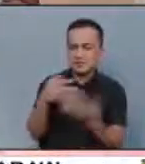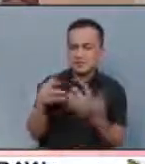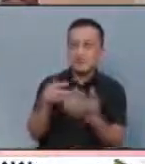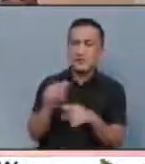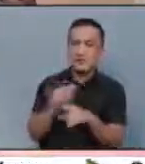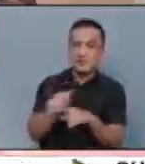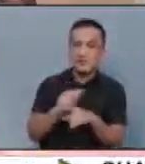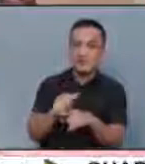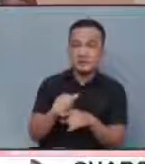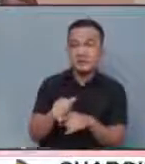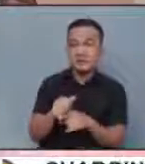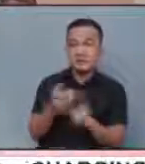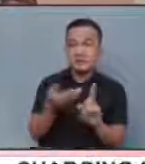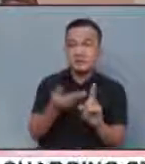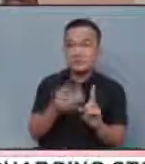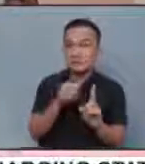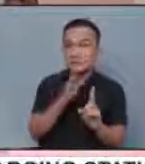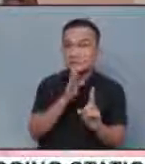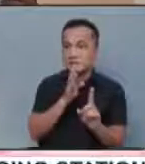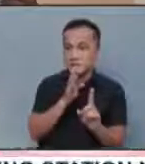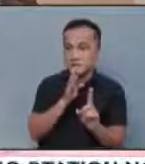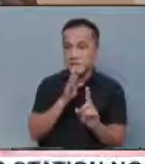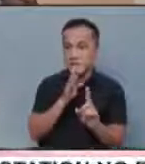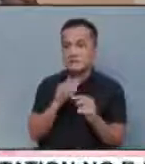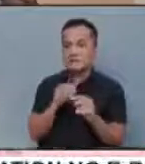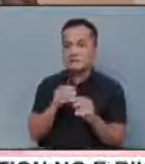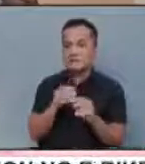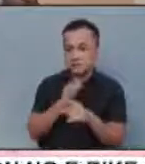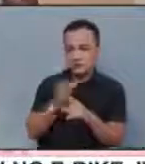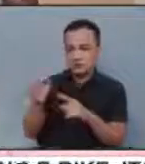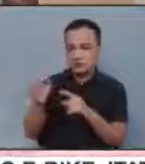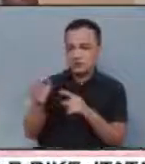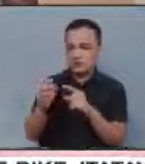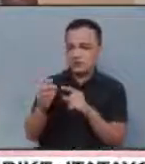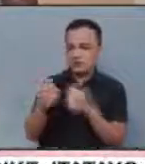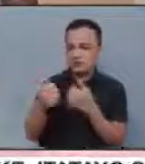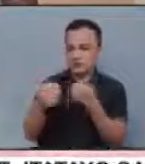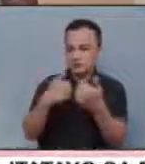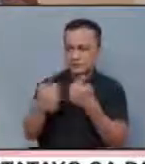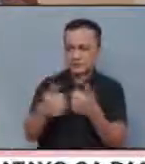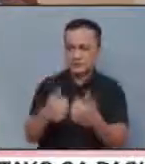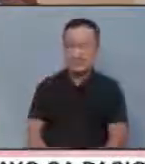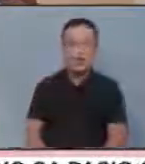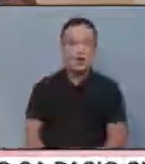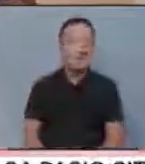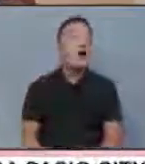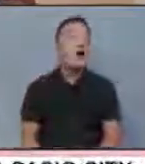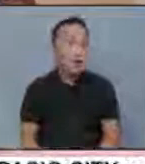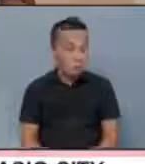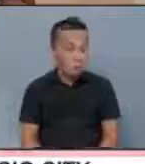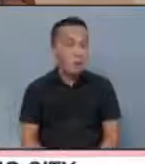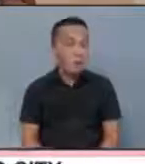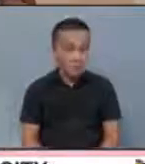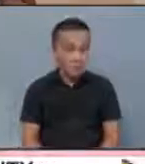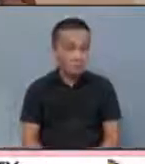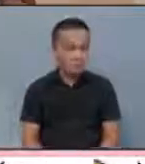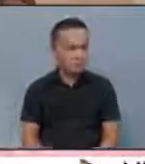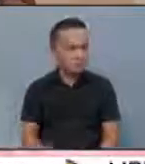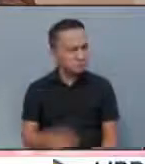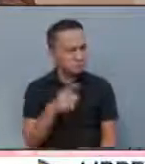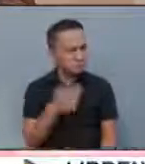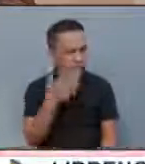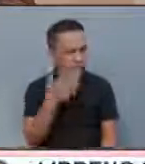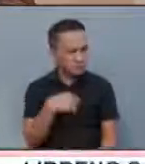bago pag diretso na po kami laban nun eh. Ayun. Pero sir, maganda siguro